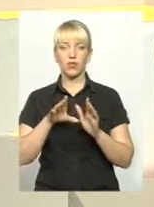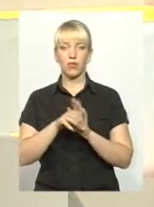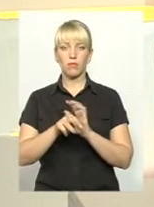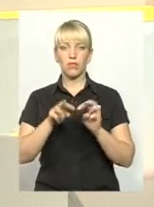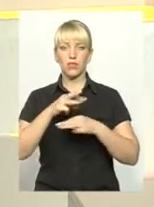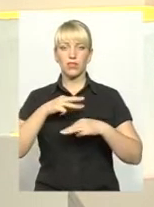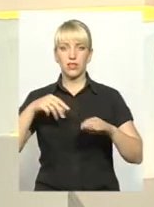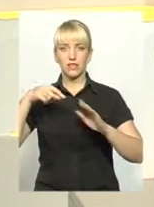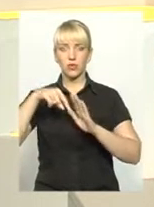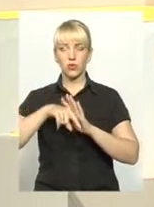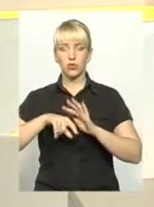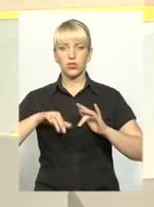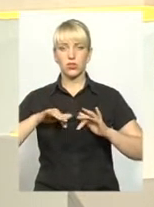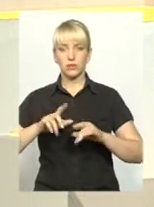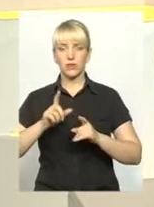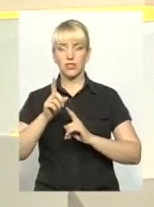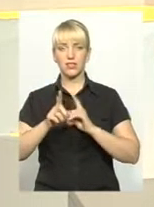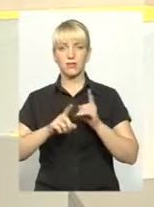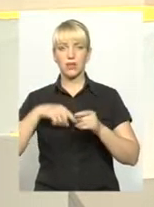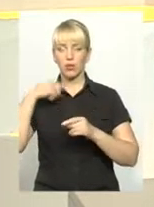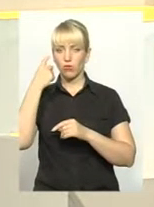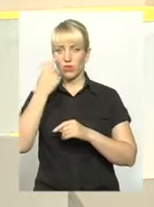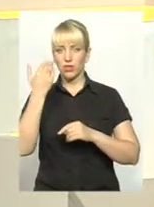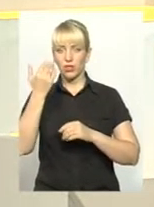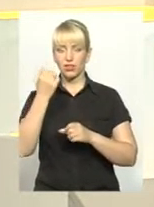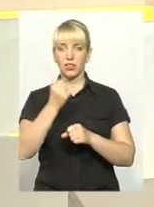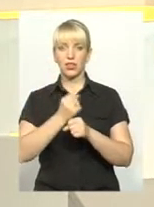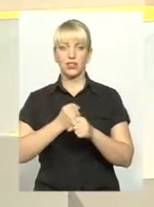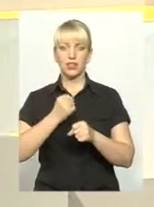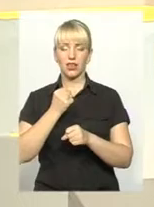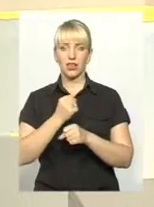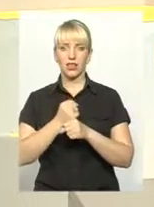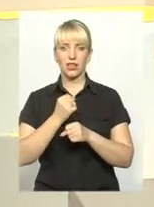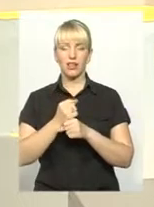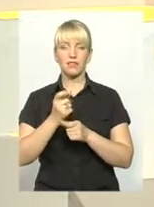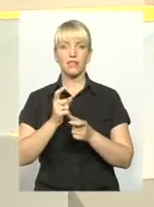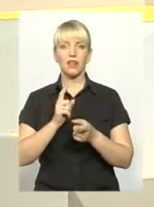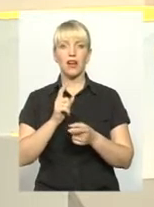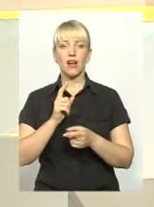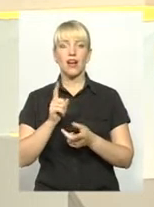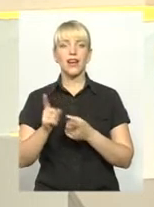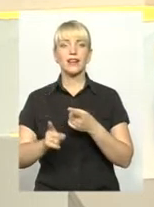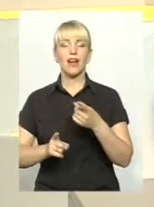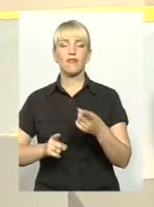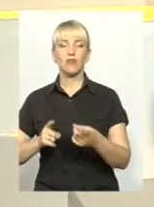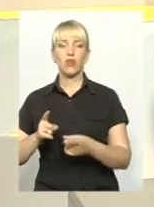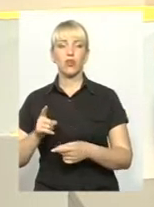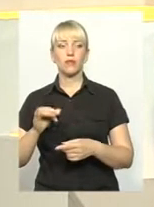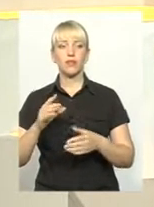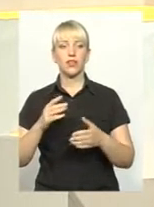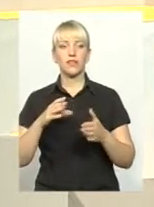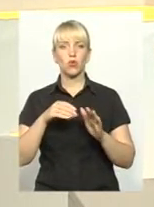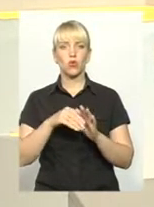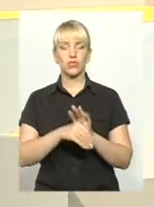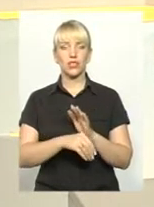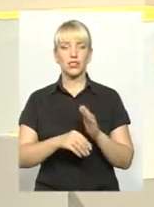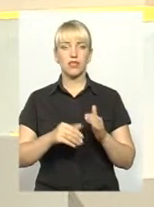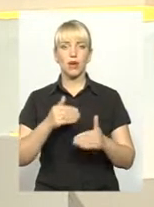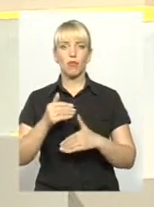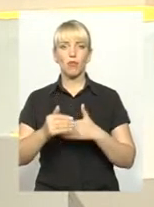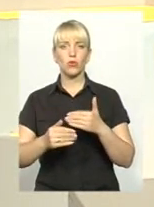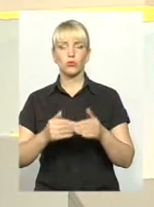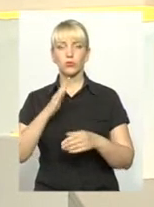справ. Зміна обличчя, їх діяльність іде цілком у контексті реформ та в контексті поступу нашої